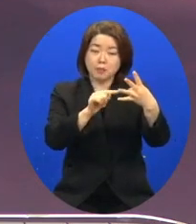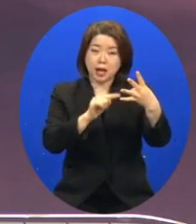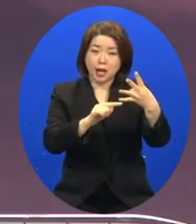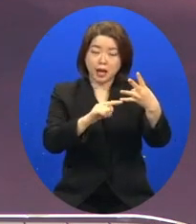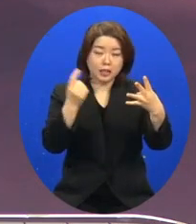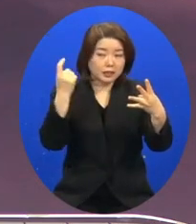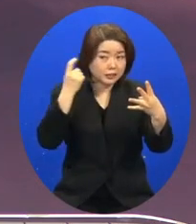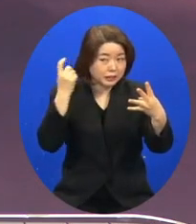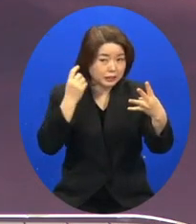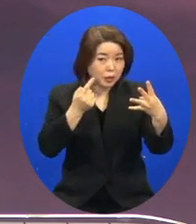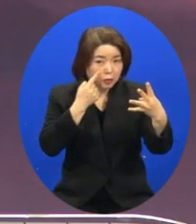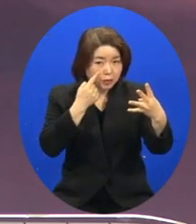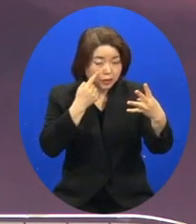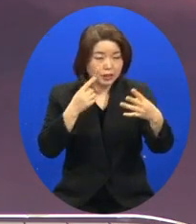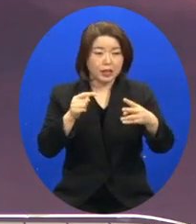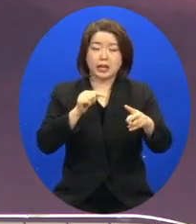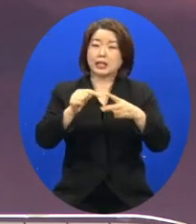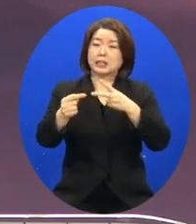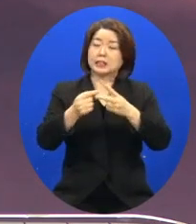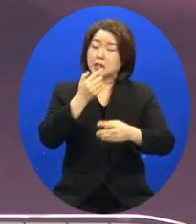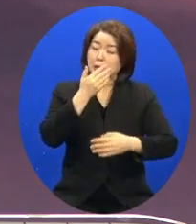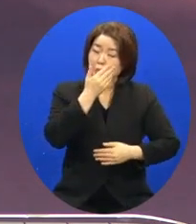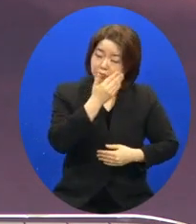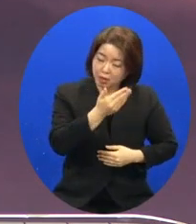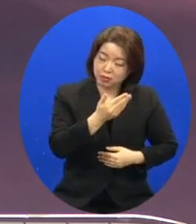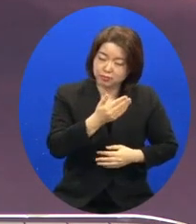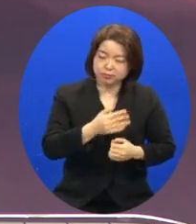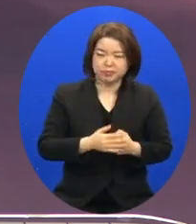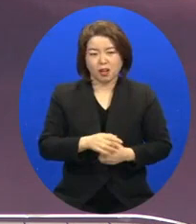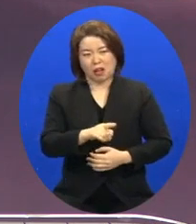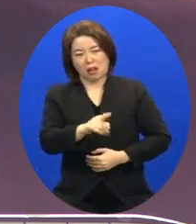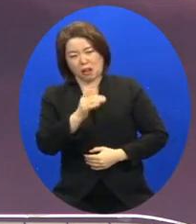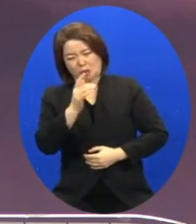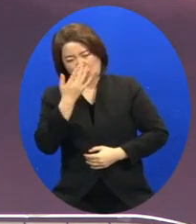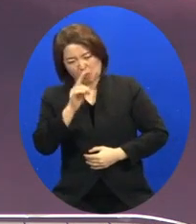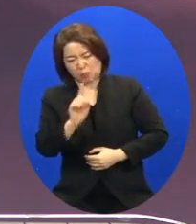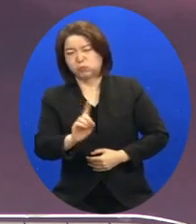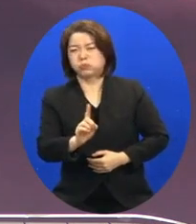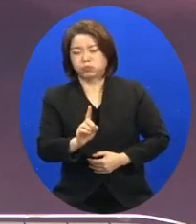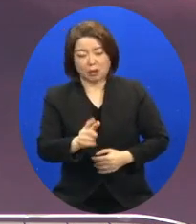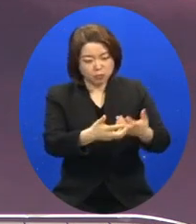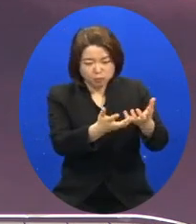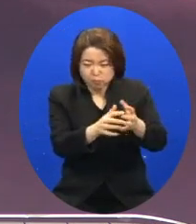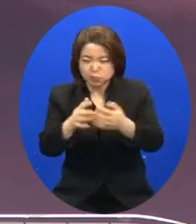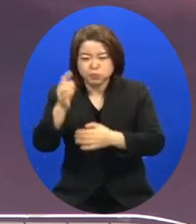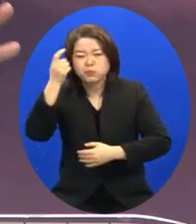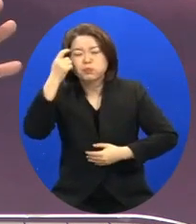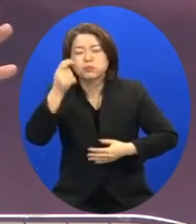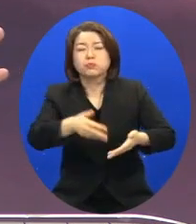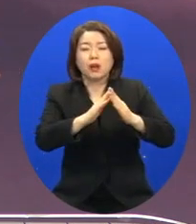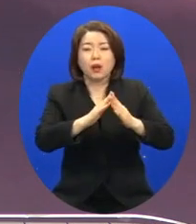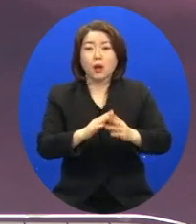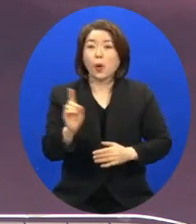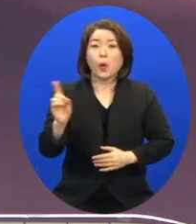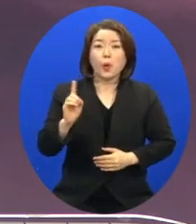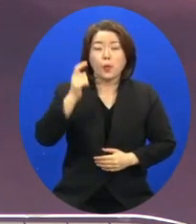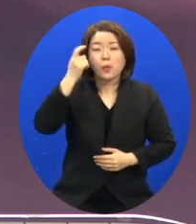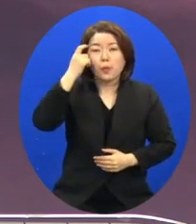들어보니까 이해가 된다. 나 도무지 이해가 안 된다. 무슨 그런 파가 다 생겨. 여러분은 어느